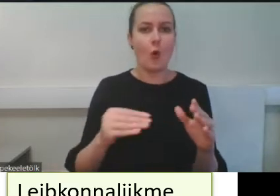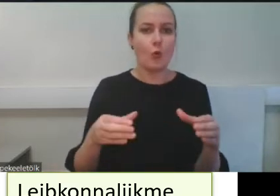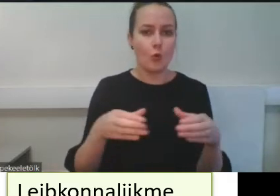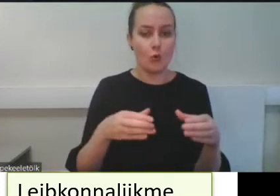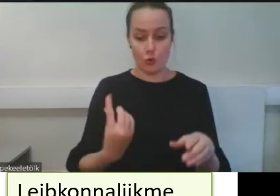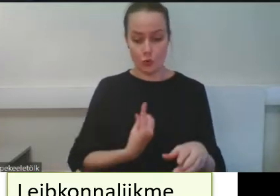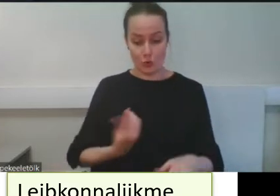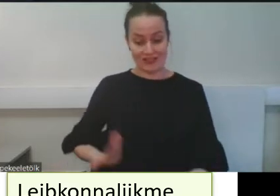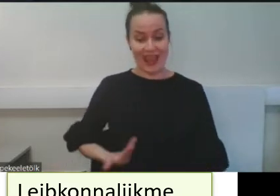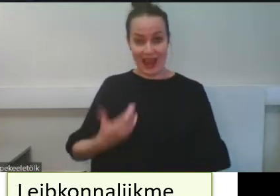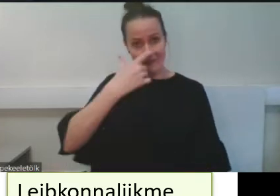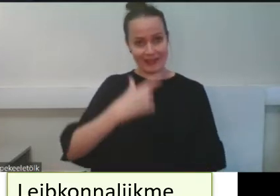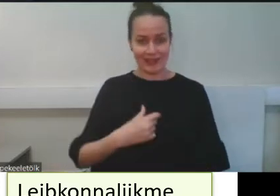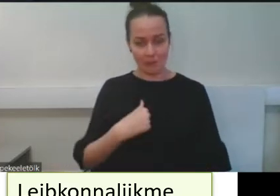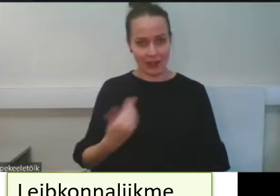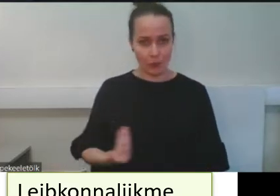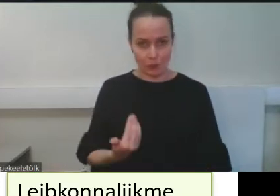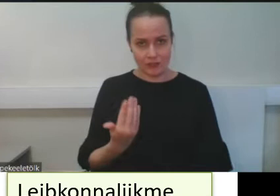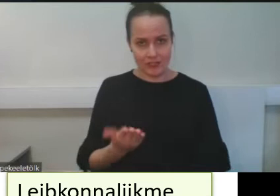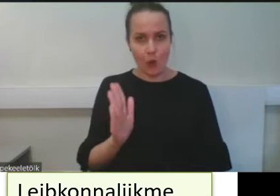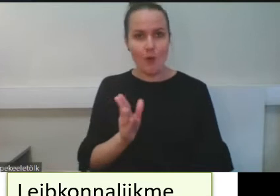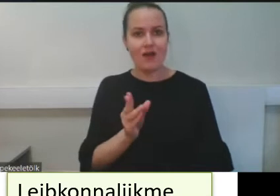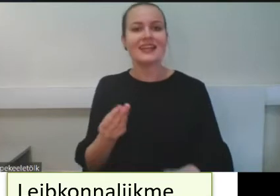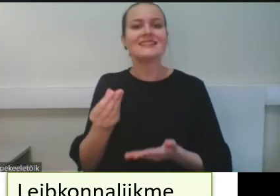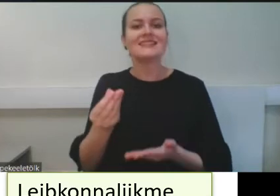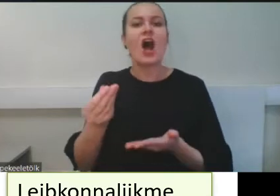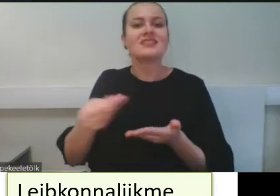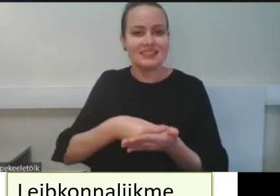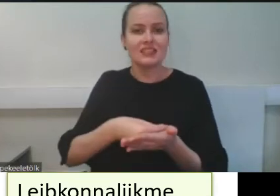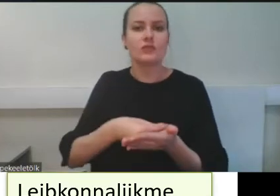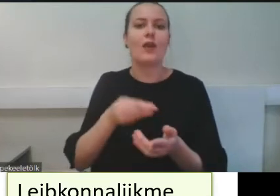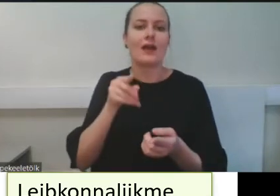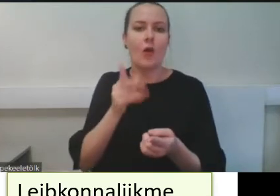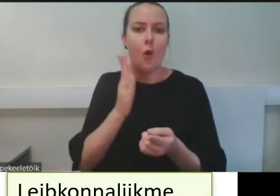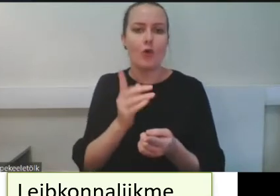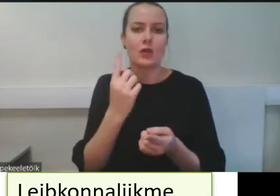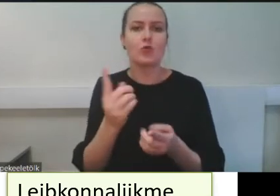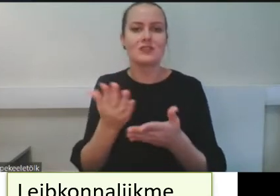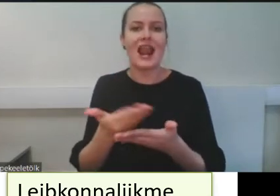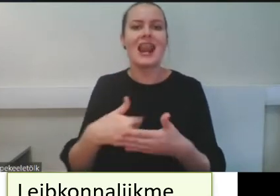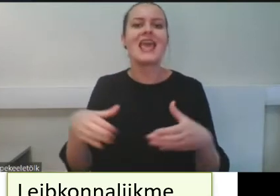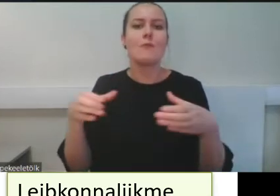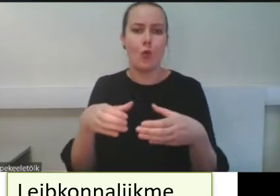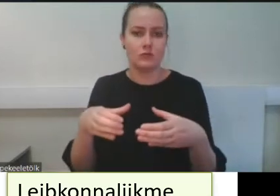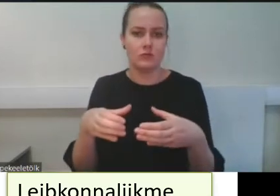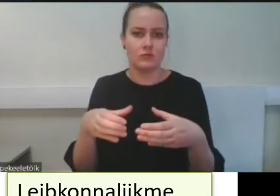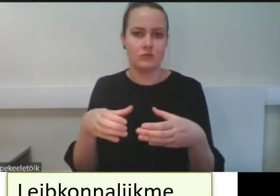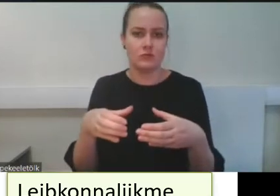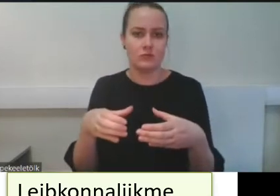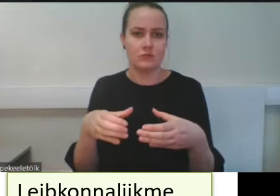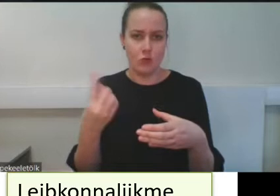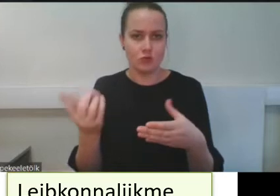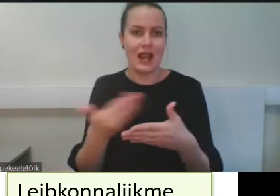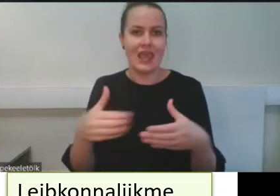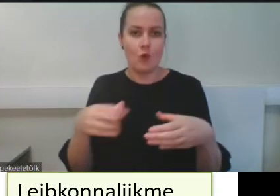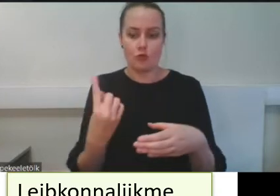uuringuid just nimelt selles mõttes ei tehta, et me saame vaadata näiteks tööhõive